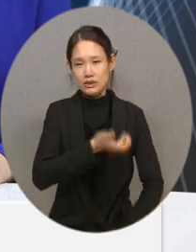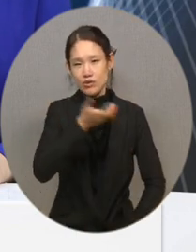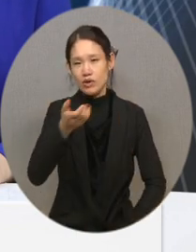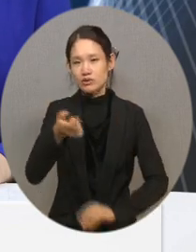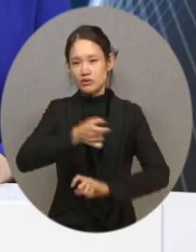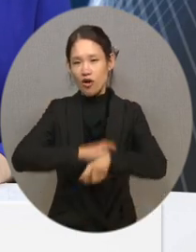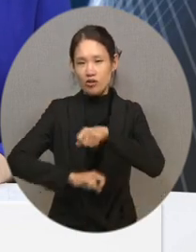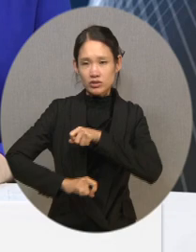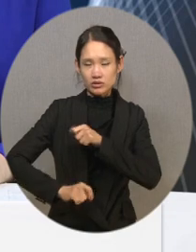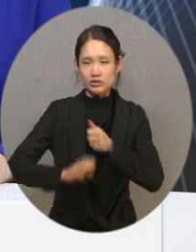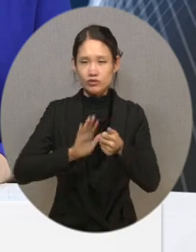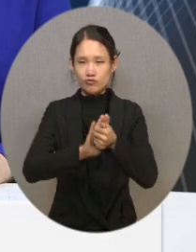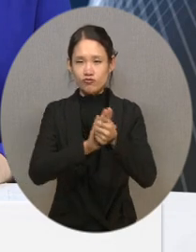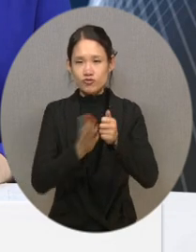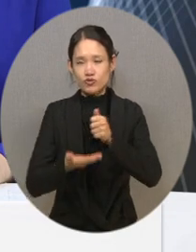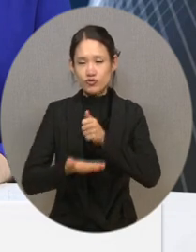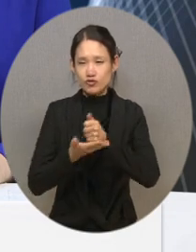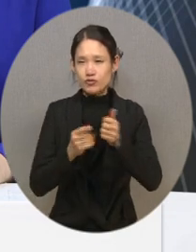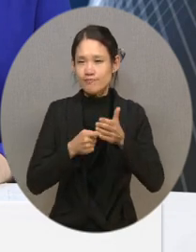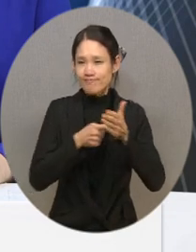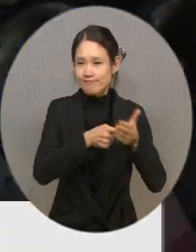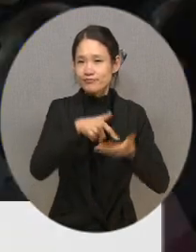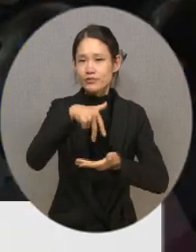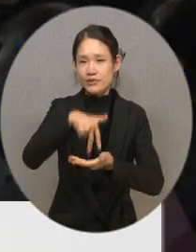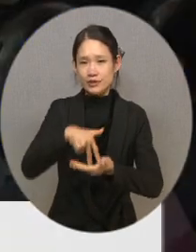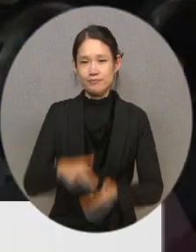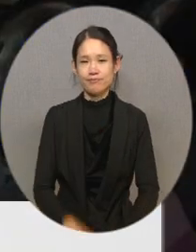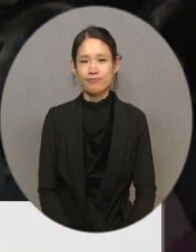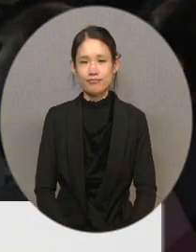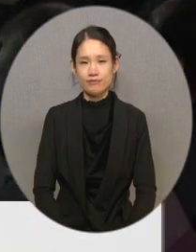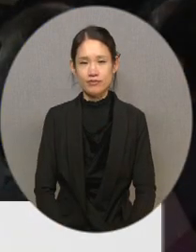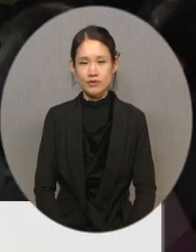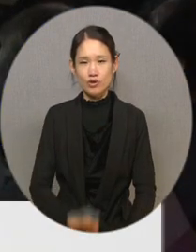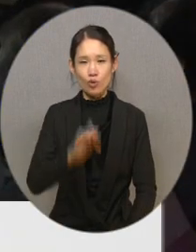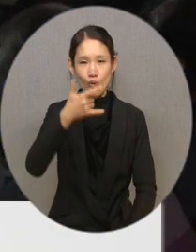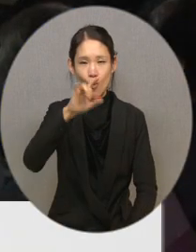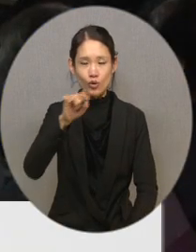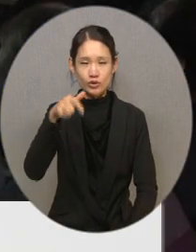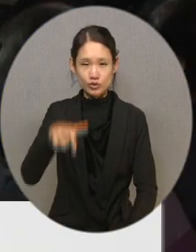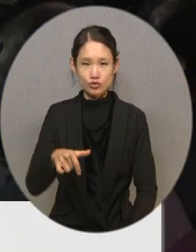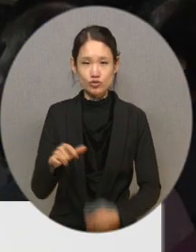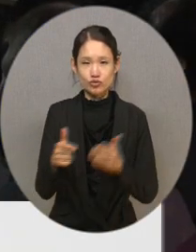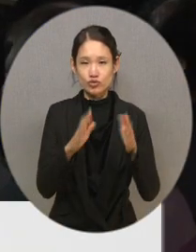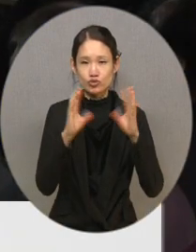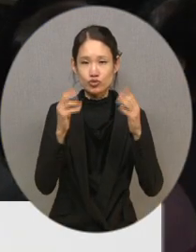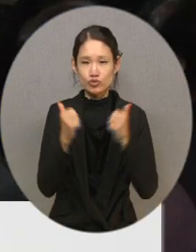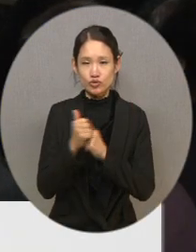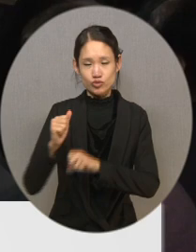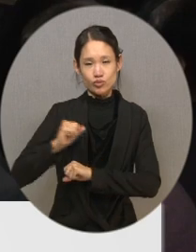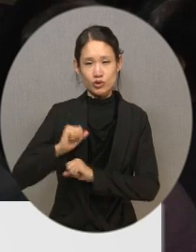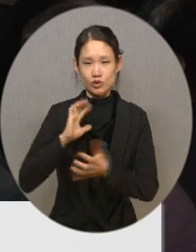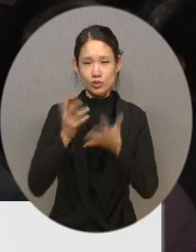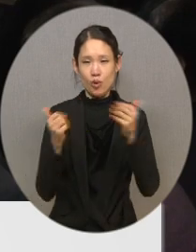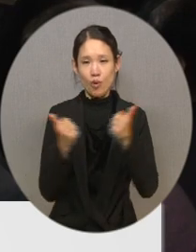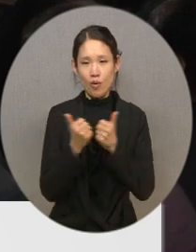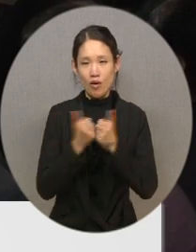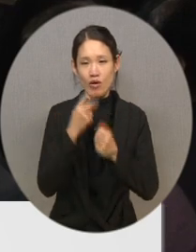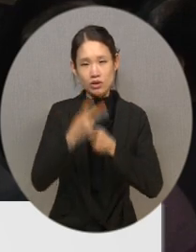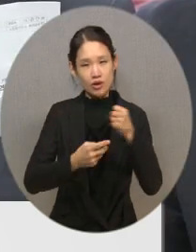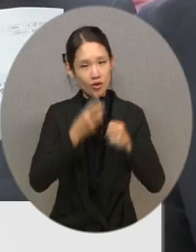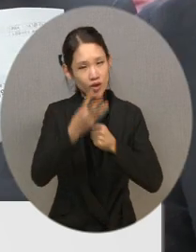입장입니다. 김재상 기자가 취재했습니다. 고흥군 도양읍 군민토론회는 몇 년째 소록도 문제가